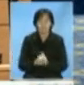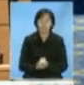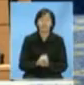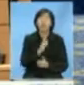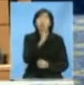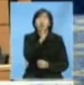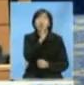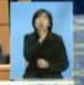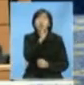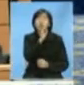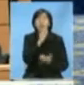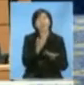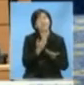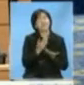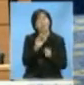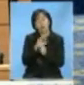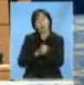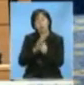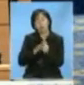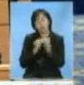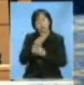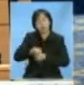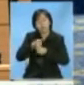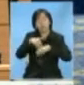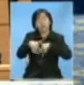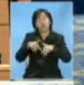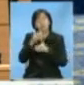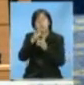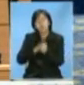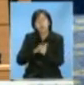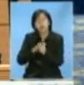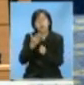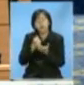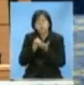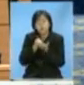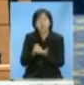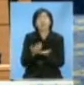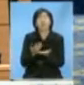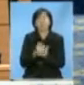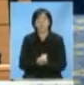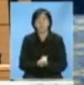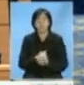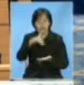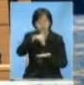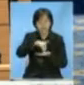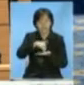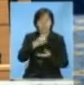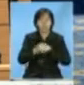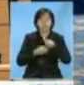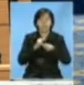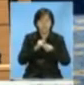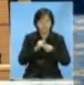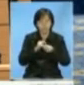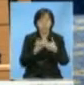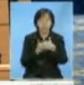าไม่เห็นใจพี่น้องเกษตรกรไม่ไปช่วยสร้างตลาดกลางสินค้าเกษต